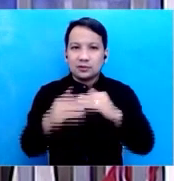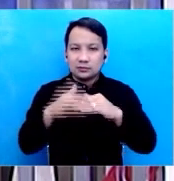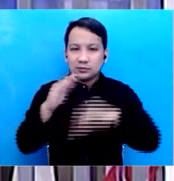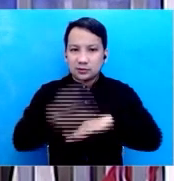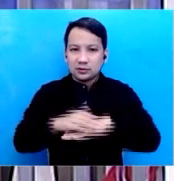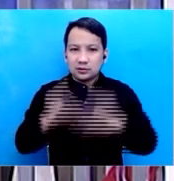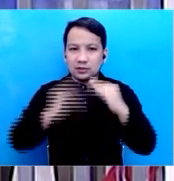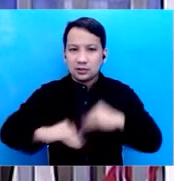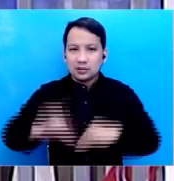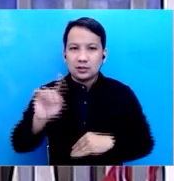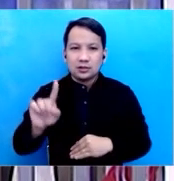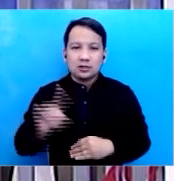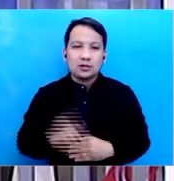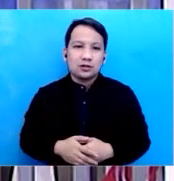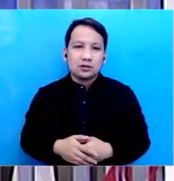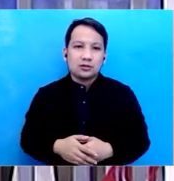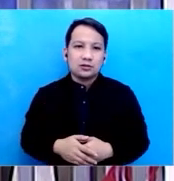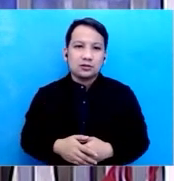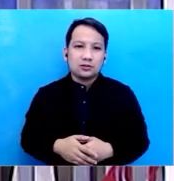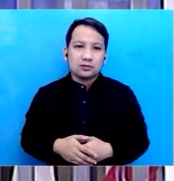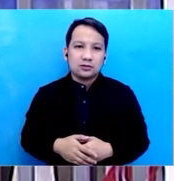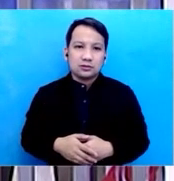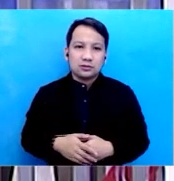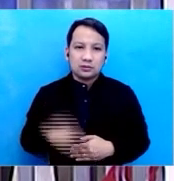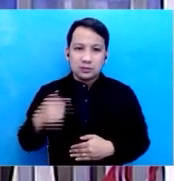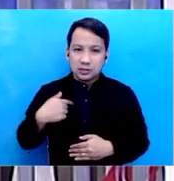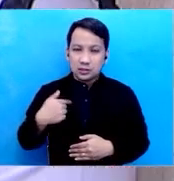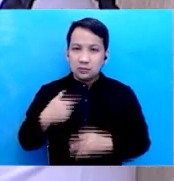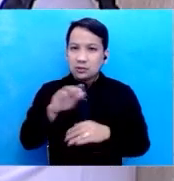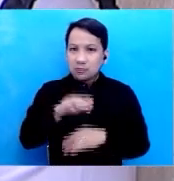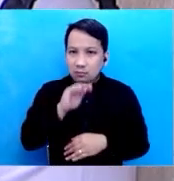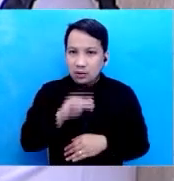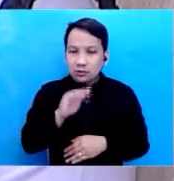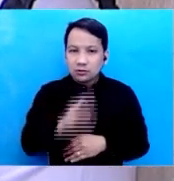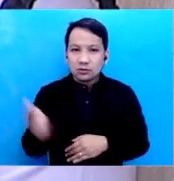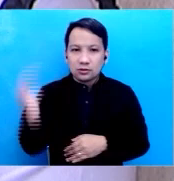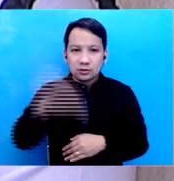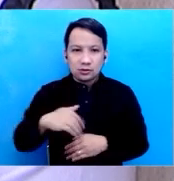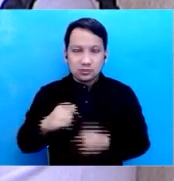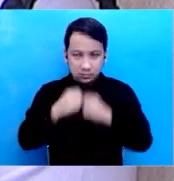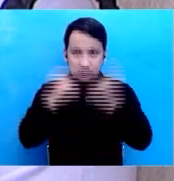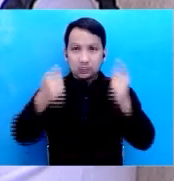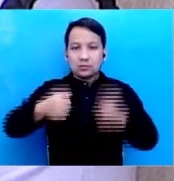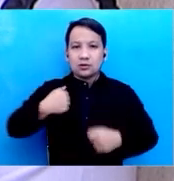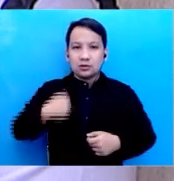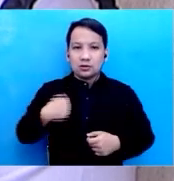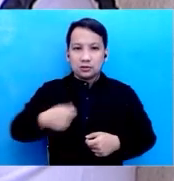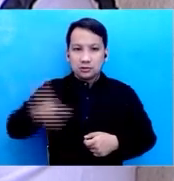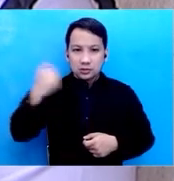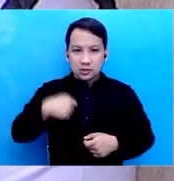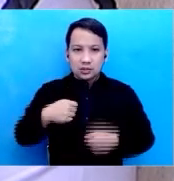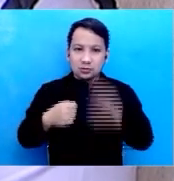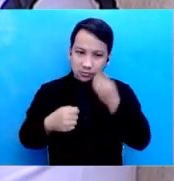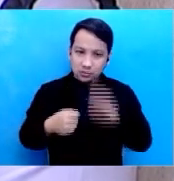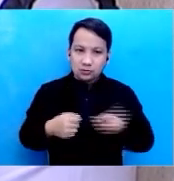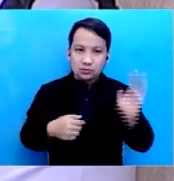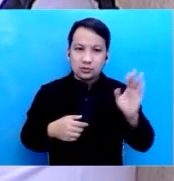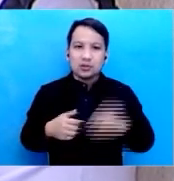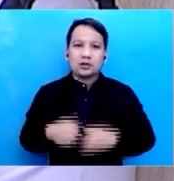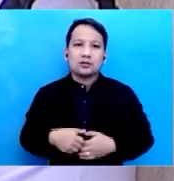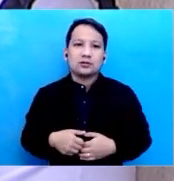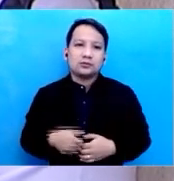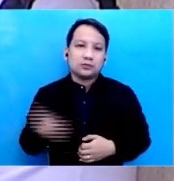na. Hindi kami nabubugbog dito sa biyahe. Pagising namin, maliligo, duty na. Pag nag-uwian naman,